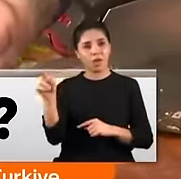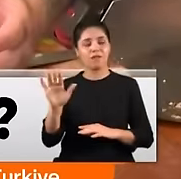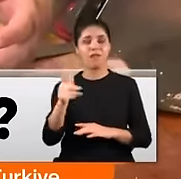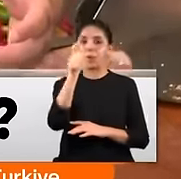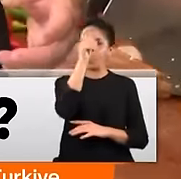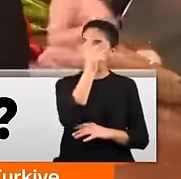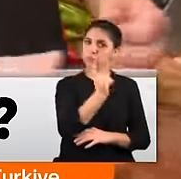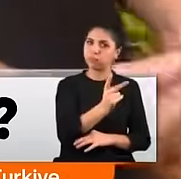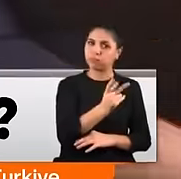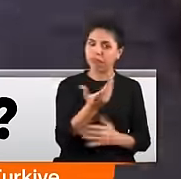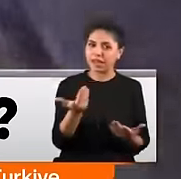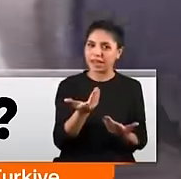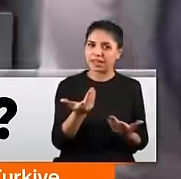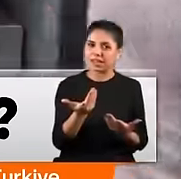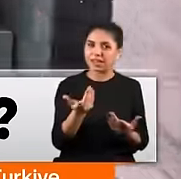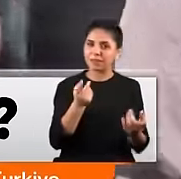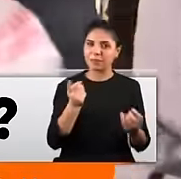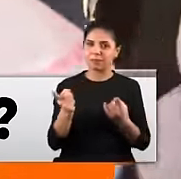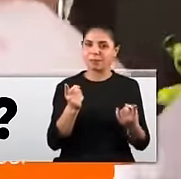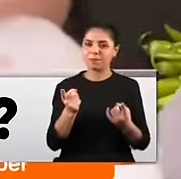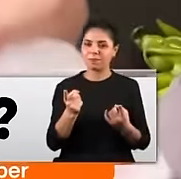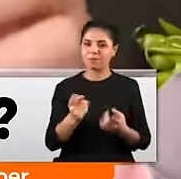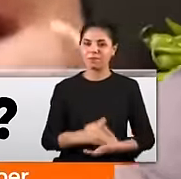Buyurun. Sana bir şey ekler.